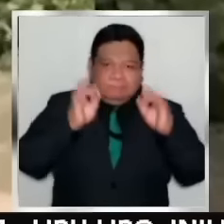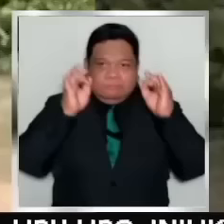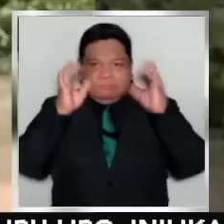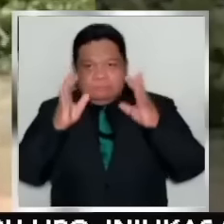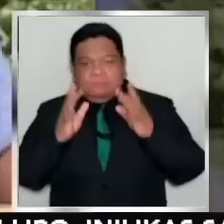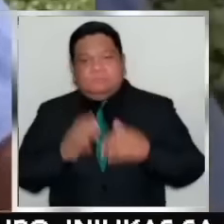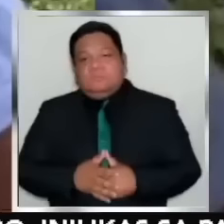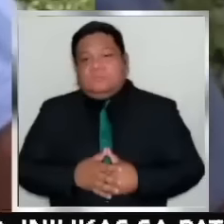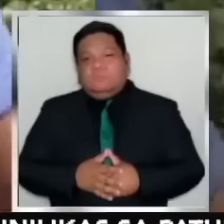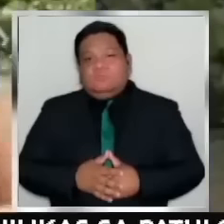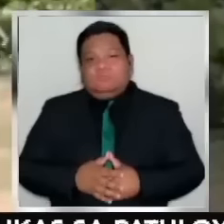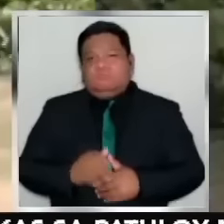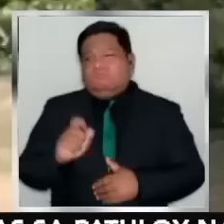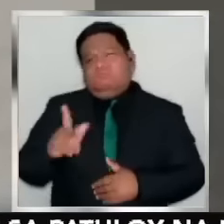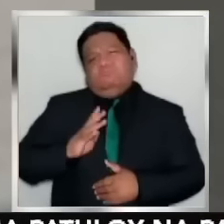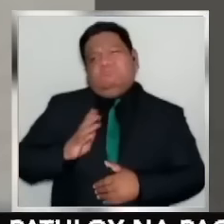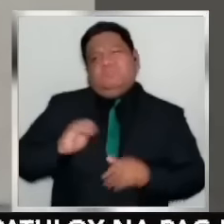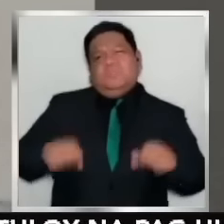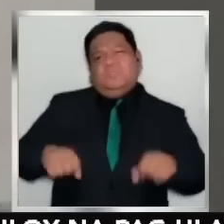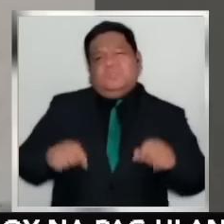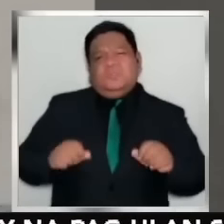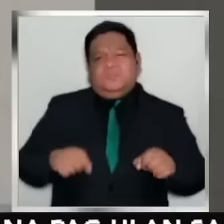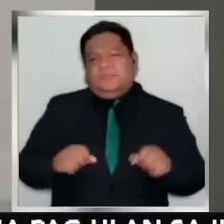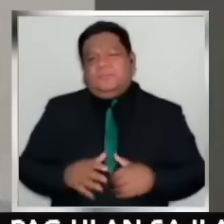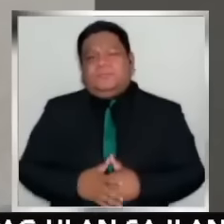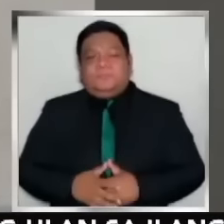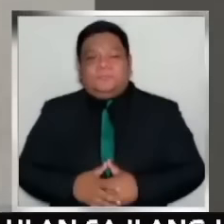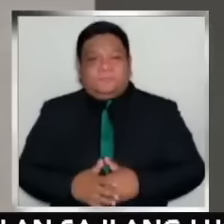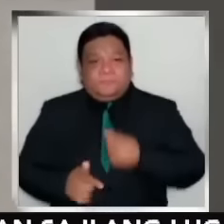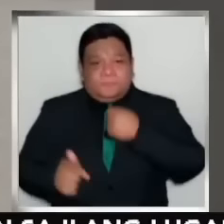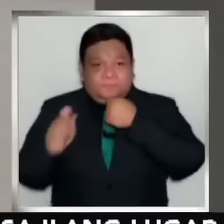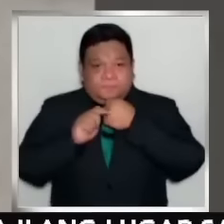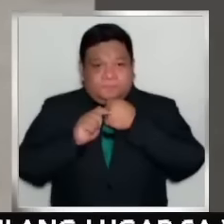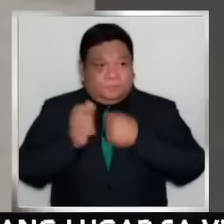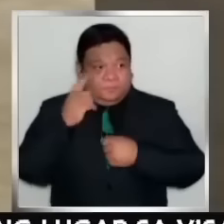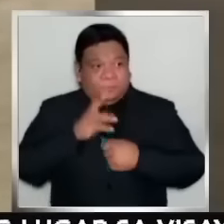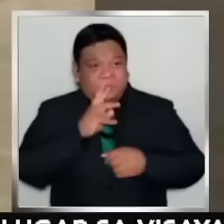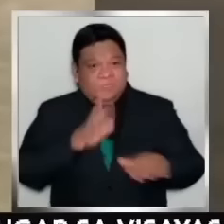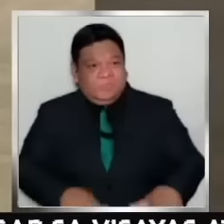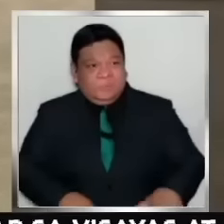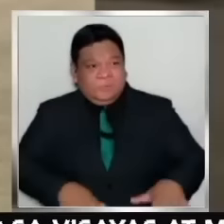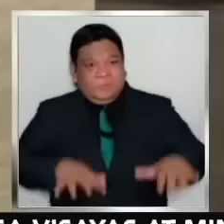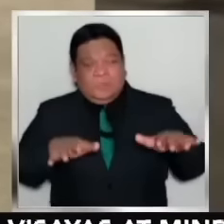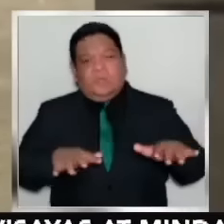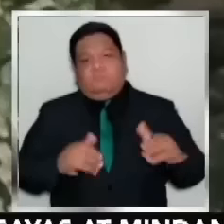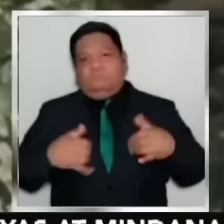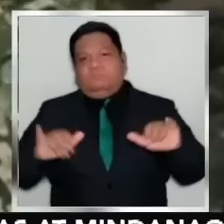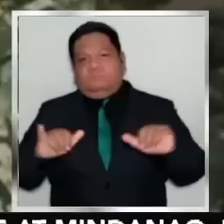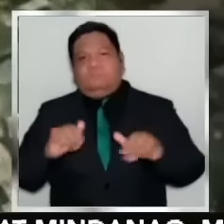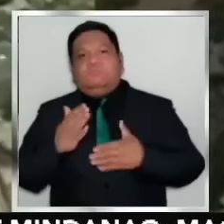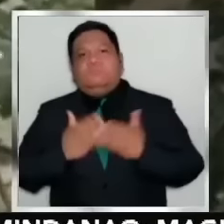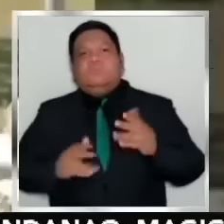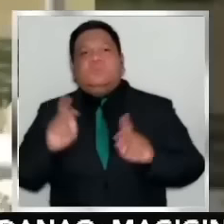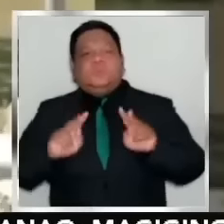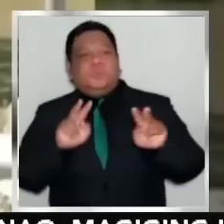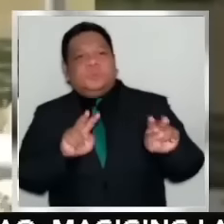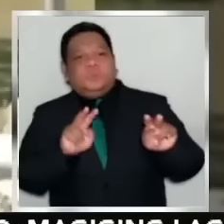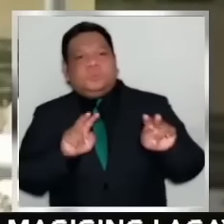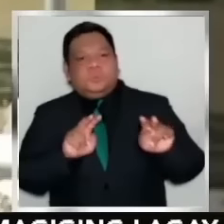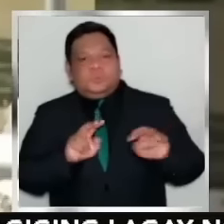man. Sa taas ng tubig, nananatili raw naka-alerto ang ilang binahang residente. Gulpi lang din sang